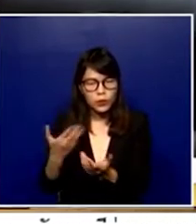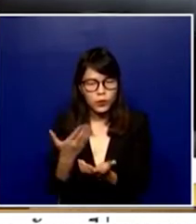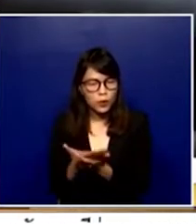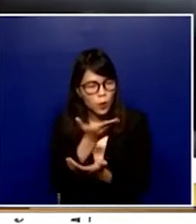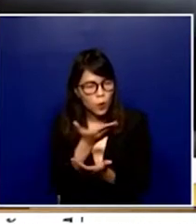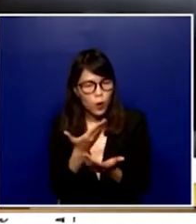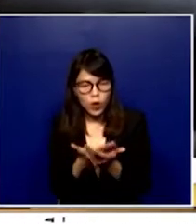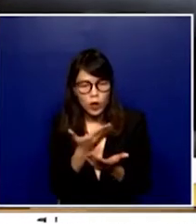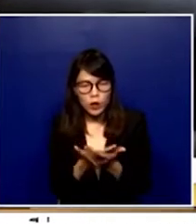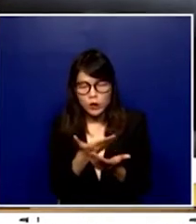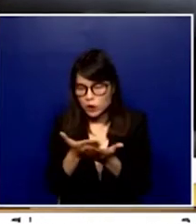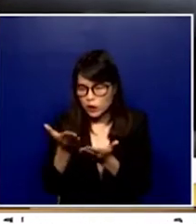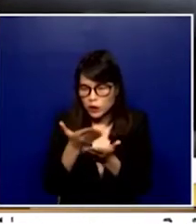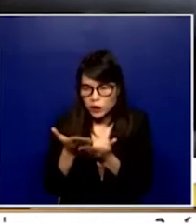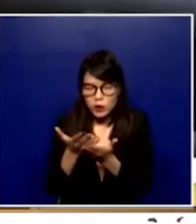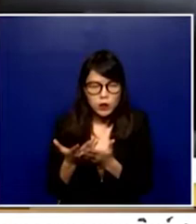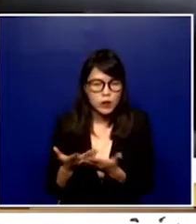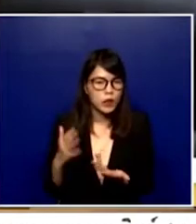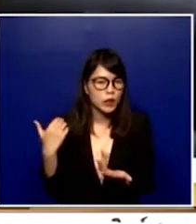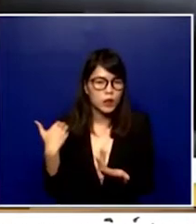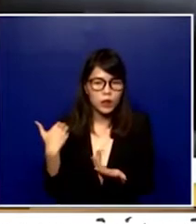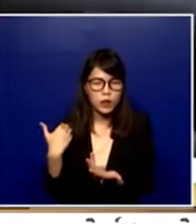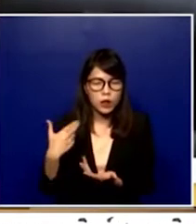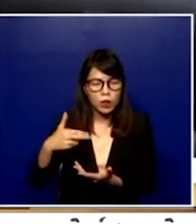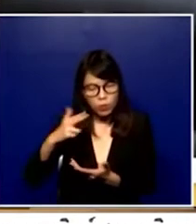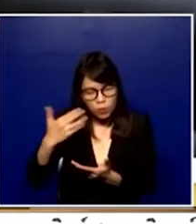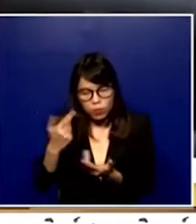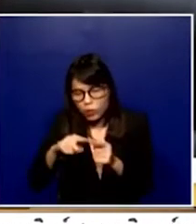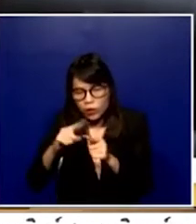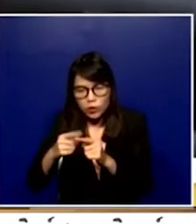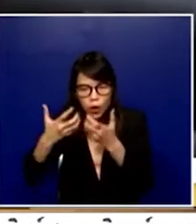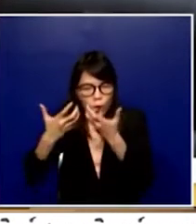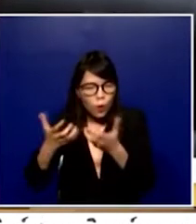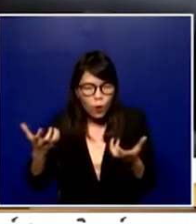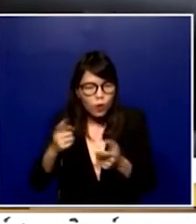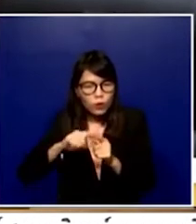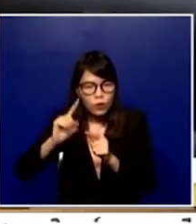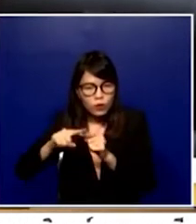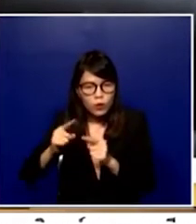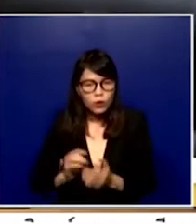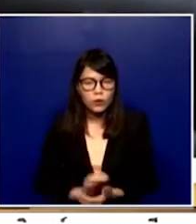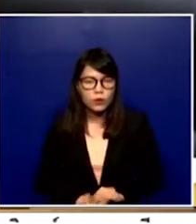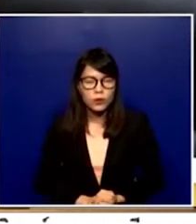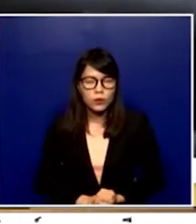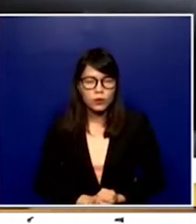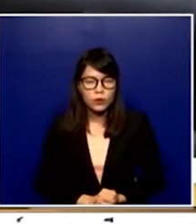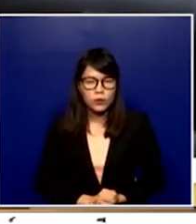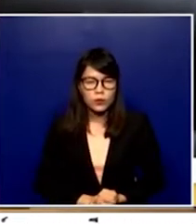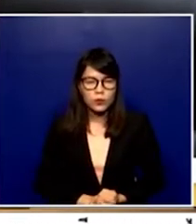เงินไปซอของเล่นทไล้สาละท่านกตองอนุมตใชไหมคะ เพรกองทพประเครณใหท่านขนานี้